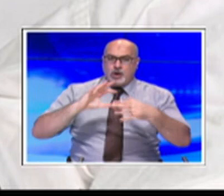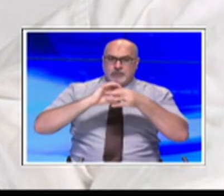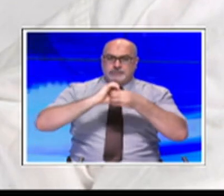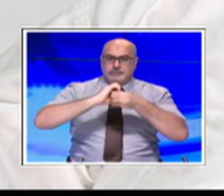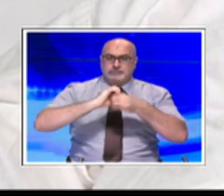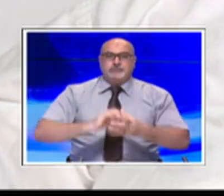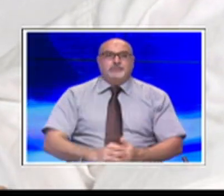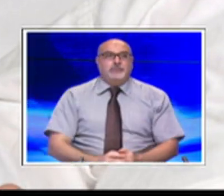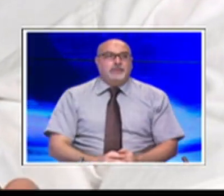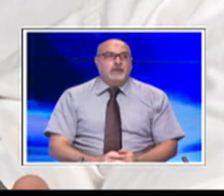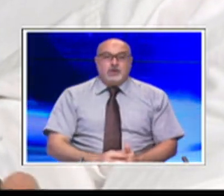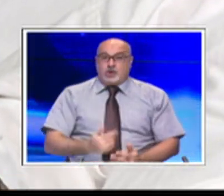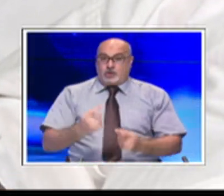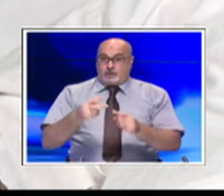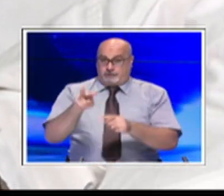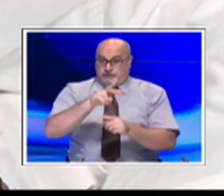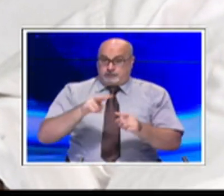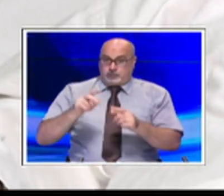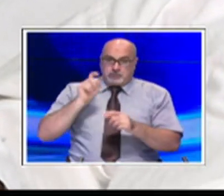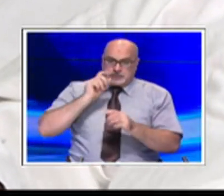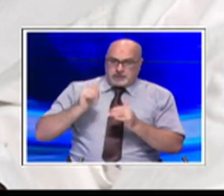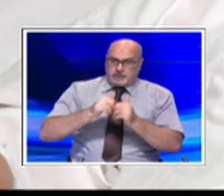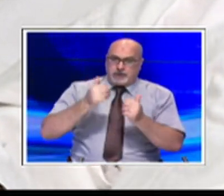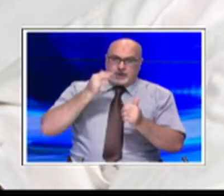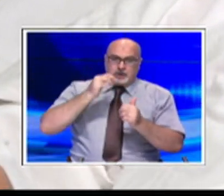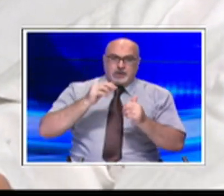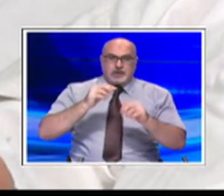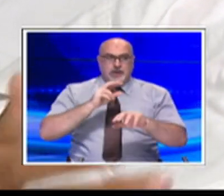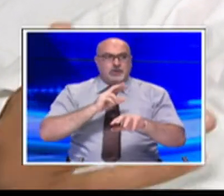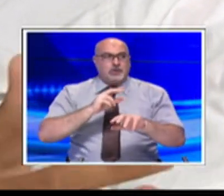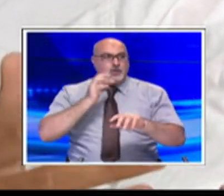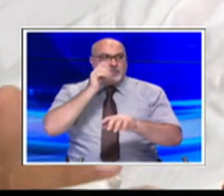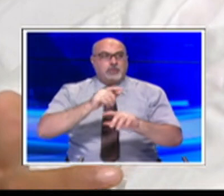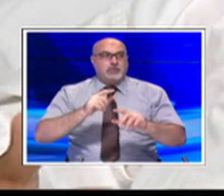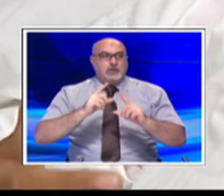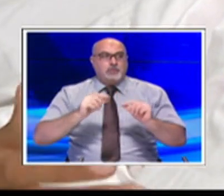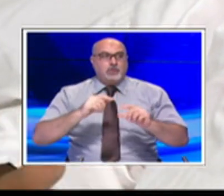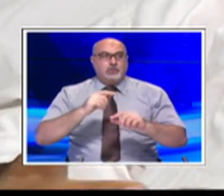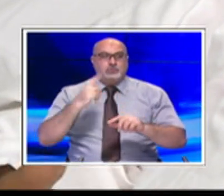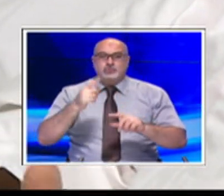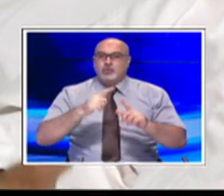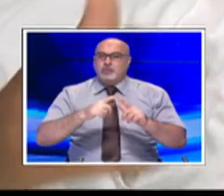معي، وأنتم اليوم معنا نحن الشعب اللبناني في هذه المحنة وفي كل